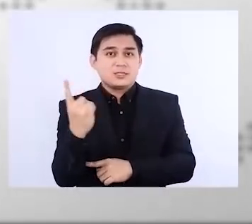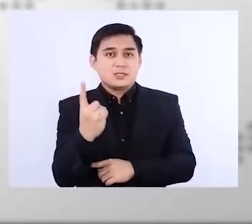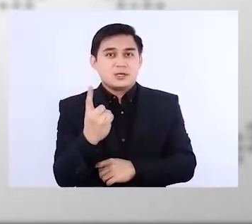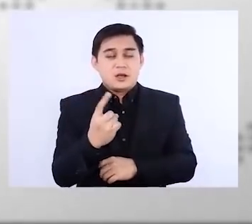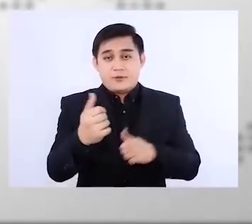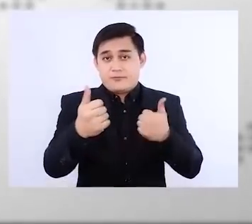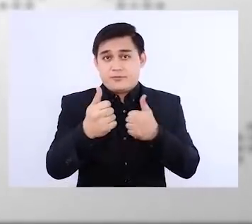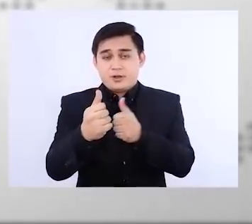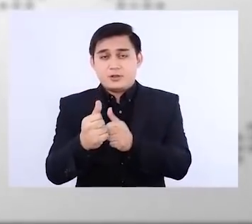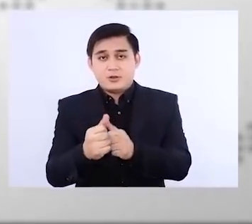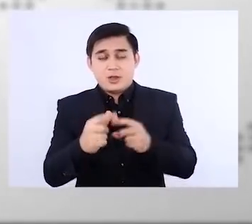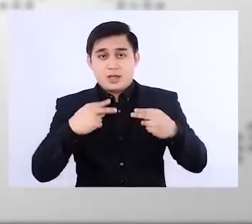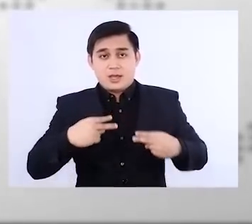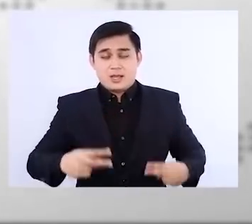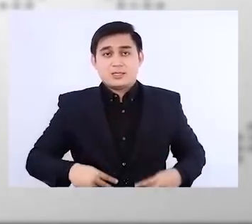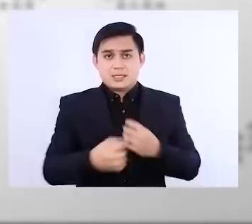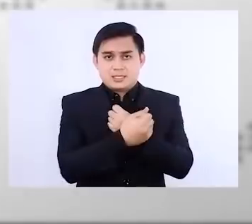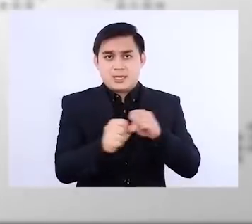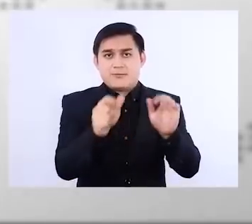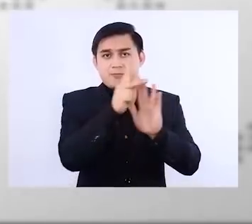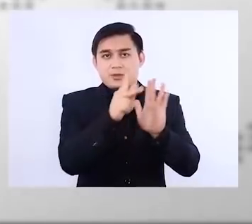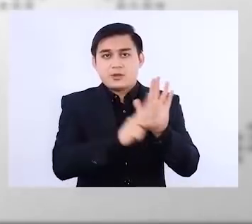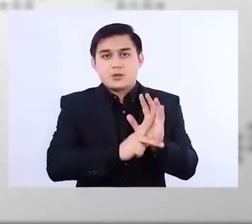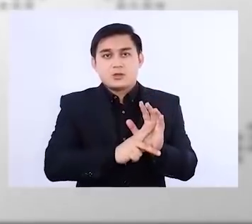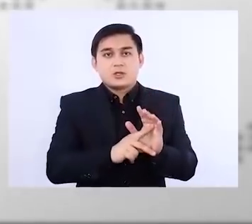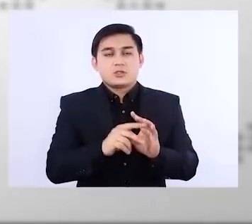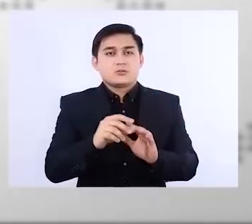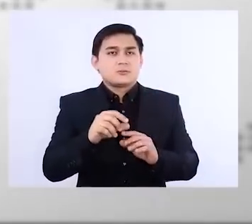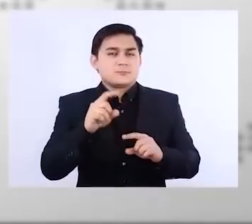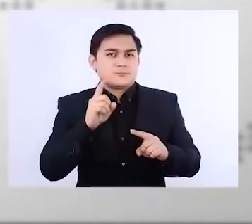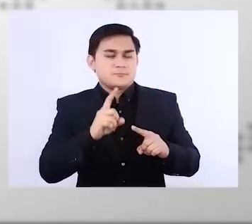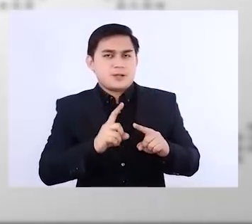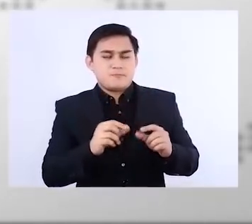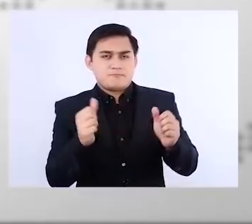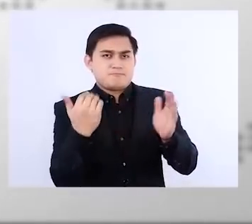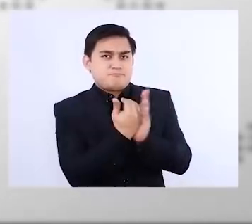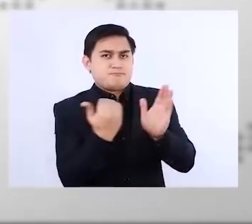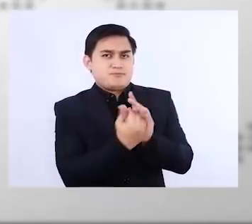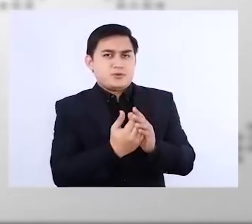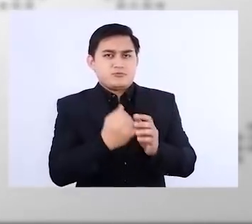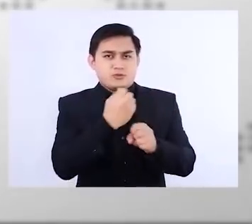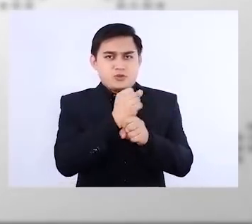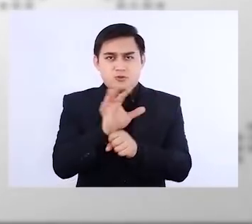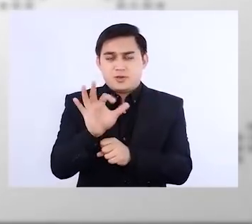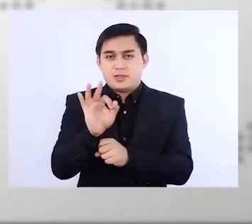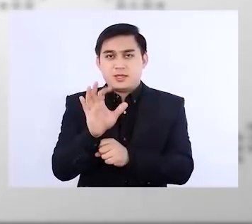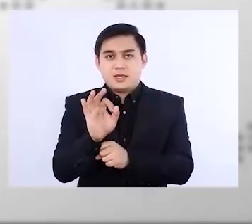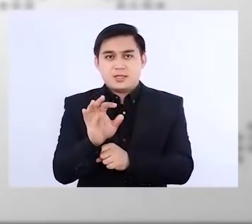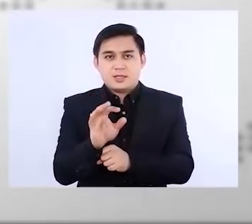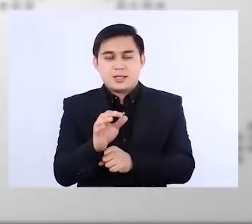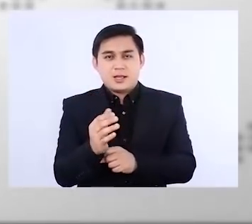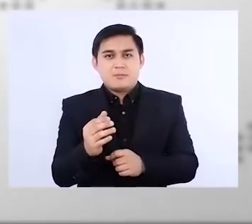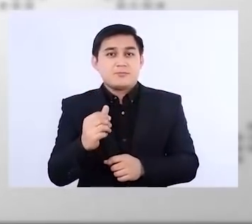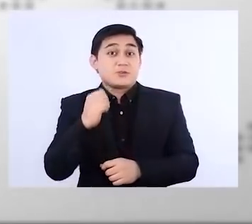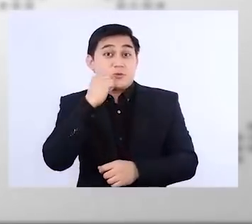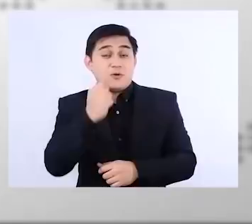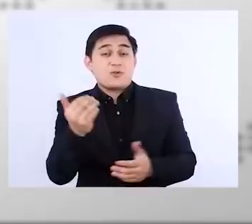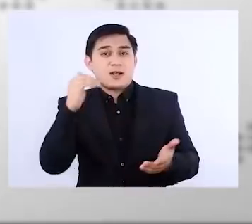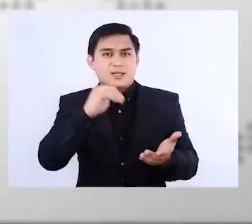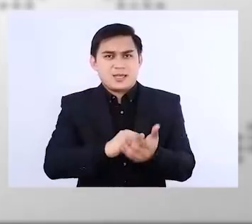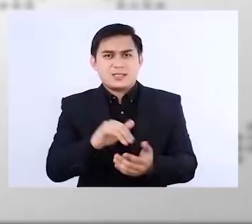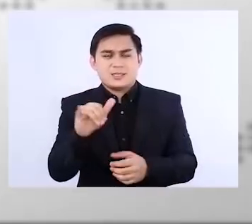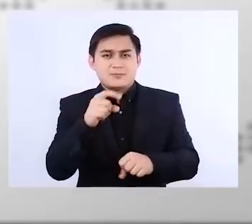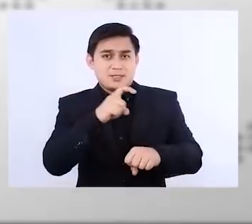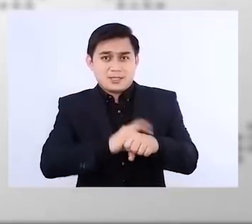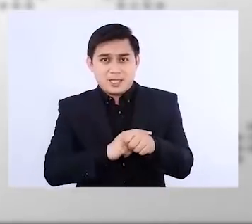pagsunod sa health and safety protocols upang makaiwas sa COVID-19. Magkita-kita tayong muli bukas sa ganito ring